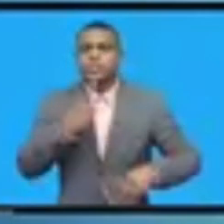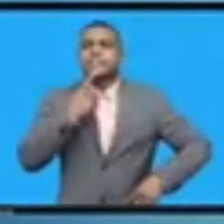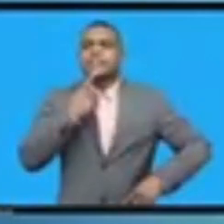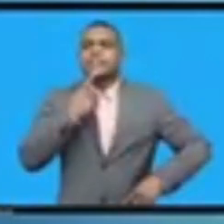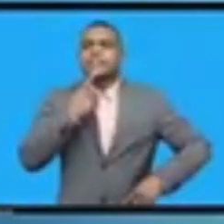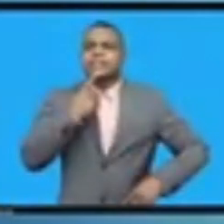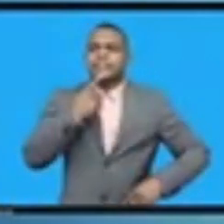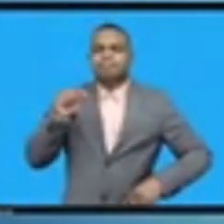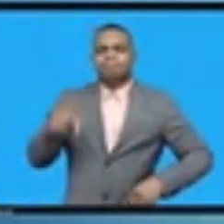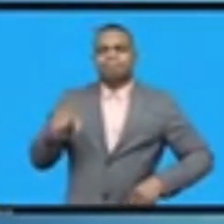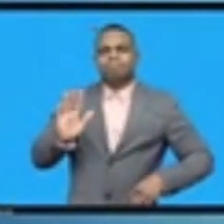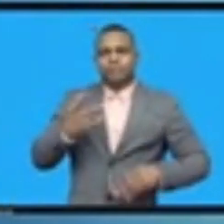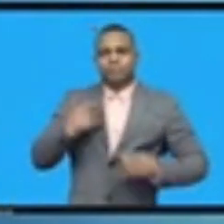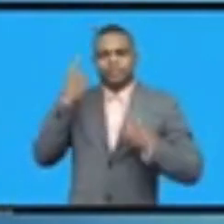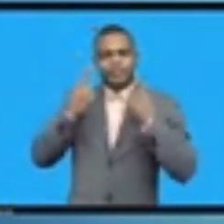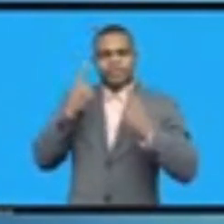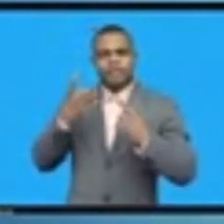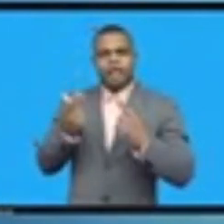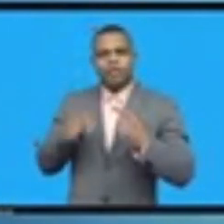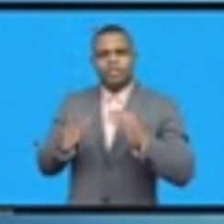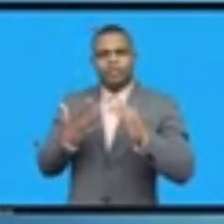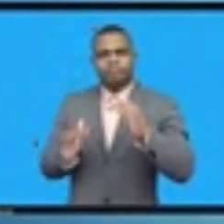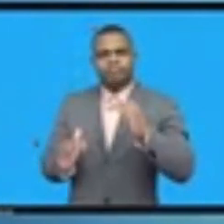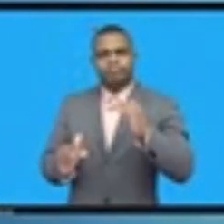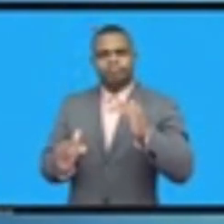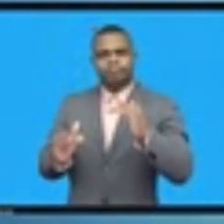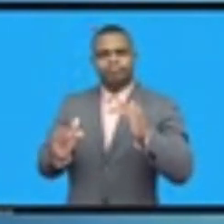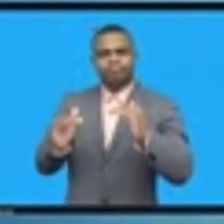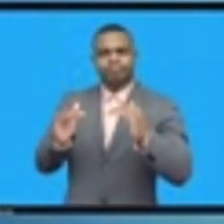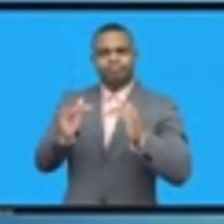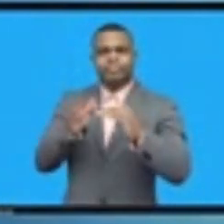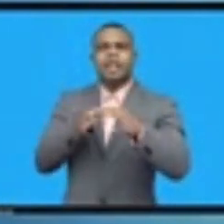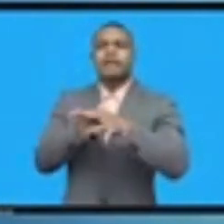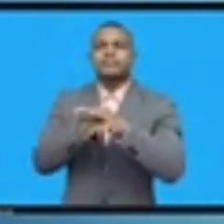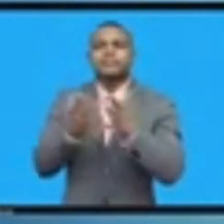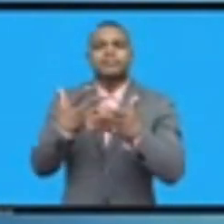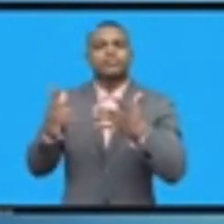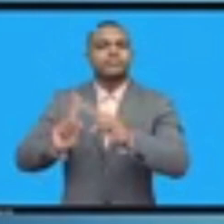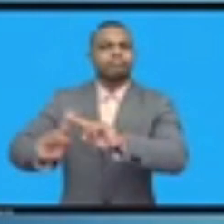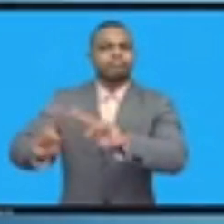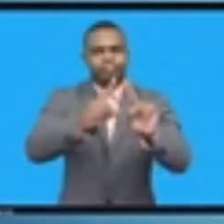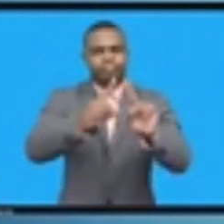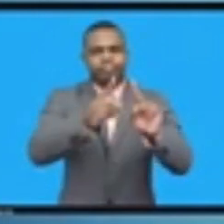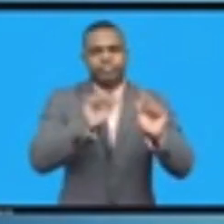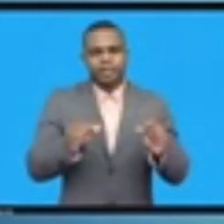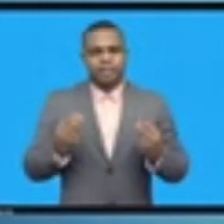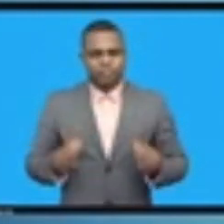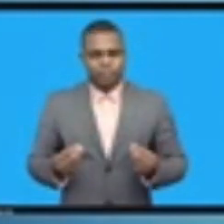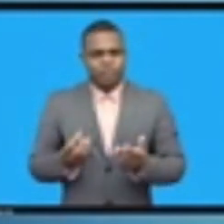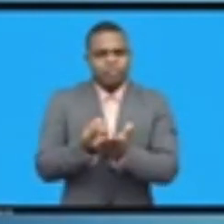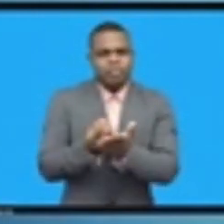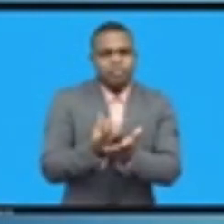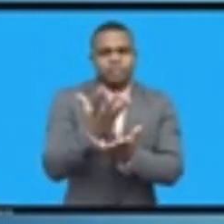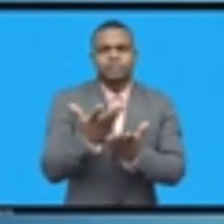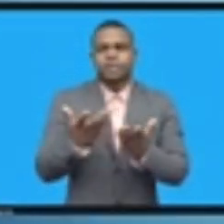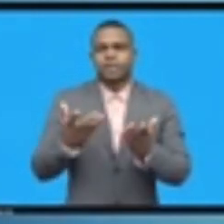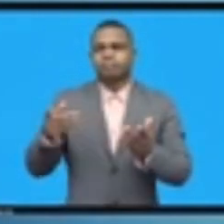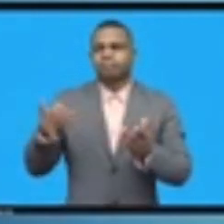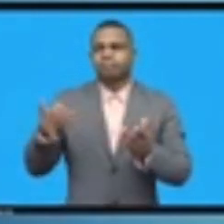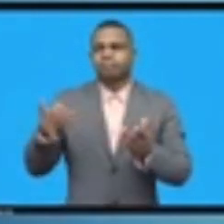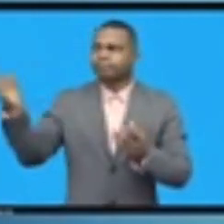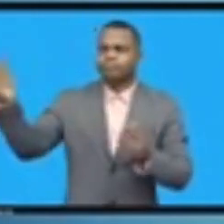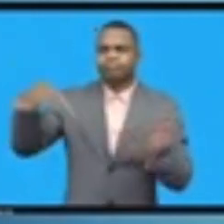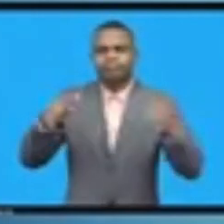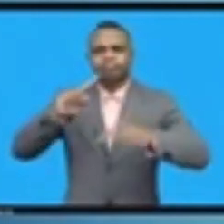么样的键盘都能够上网。我们希望得到政府的支